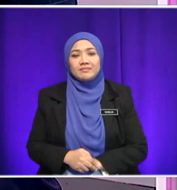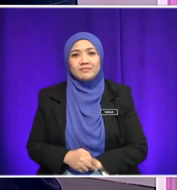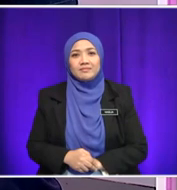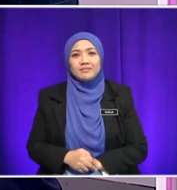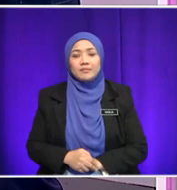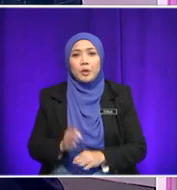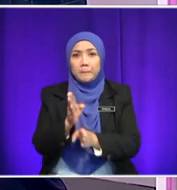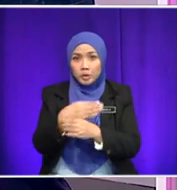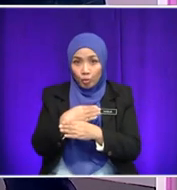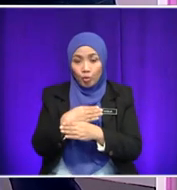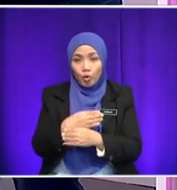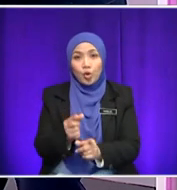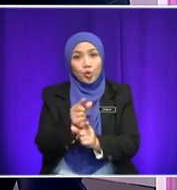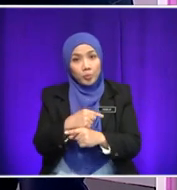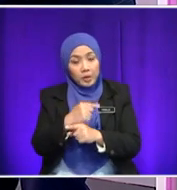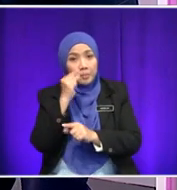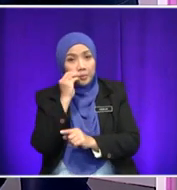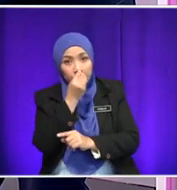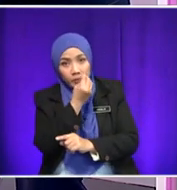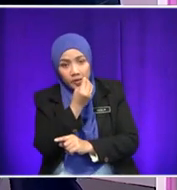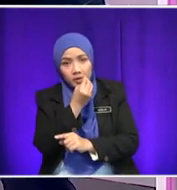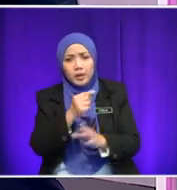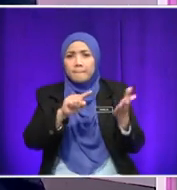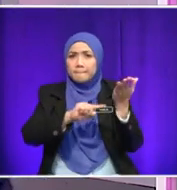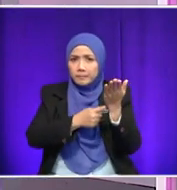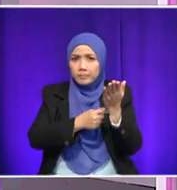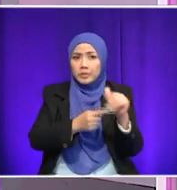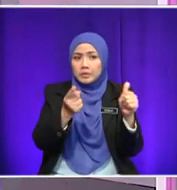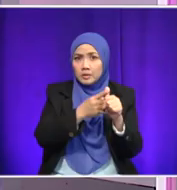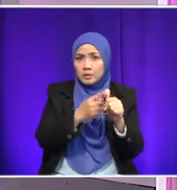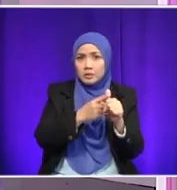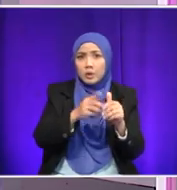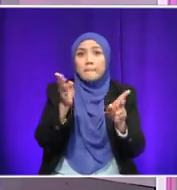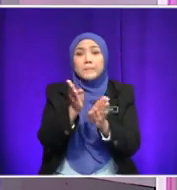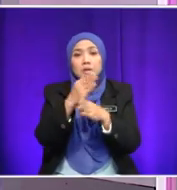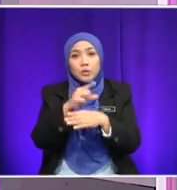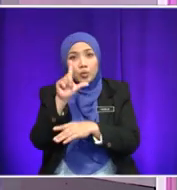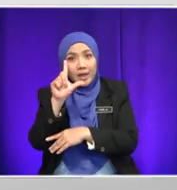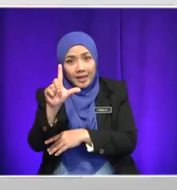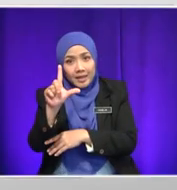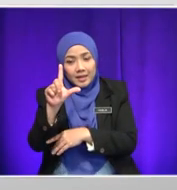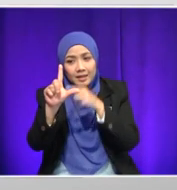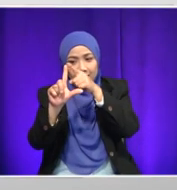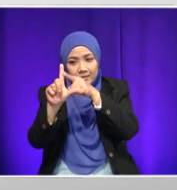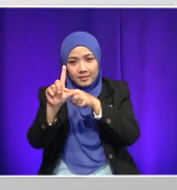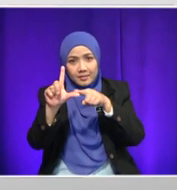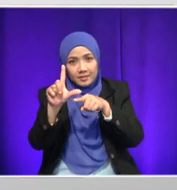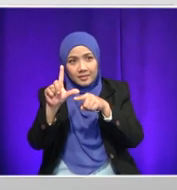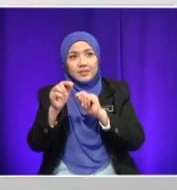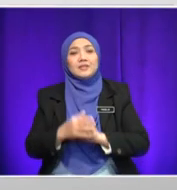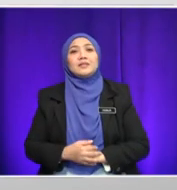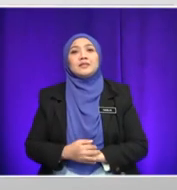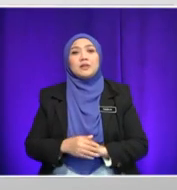bentuk gubahan Bunga Pertama berbentuk l Oke ini contoh gambar Oke untuk mendaftar